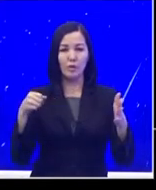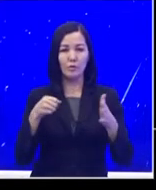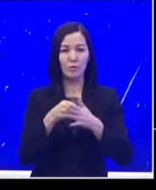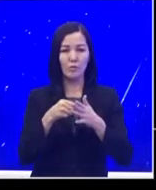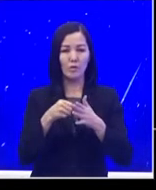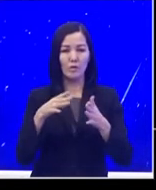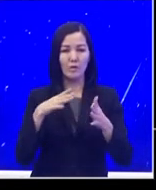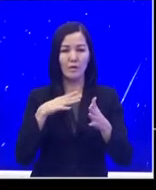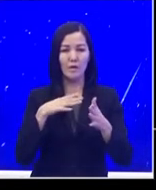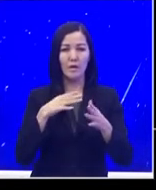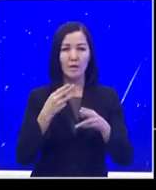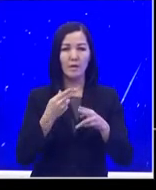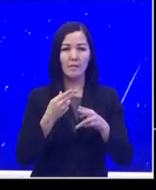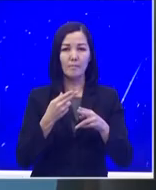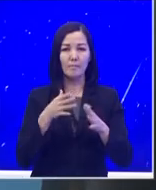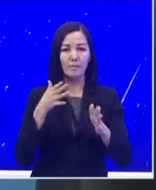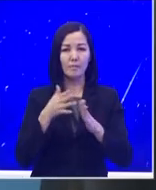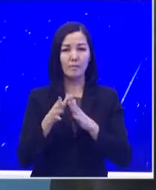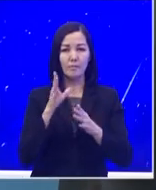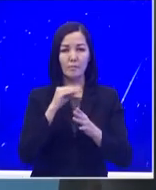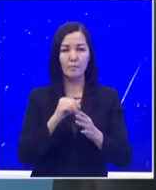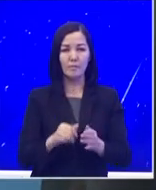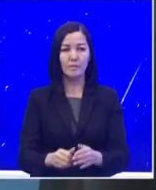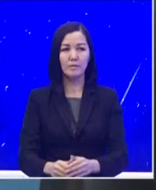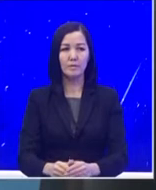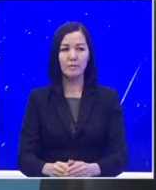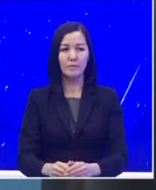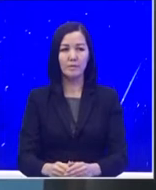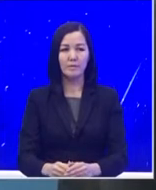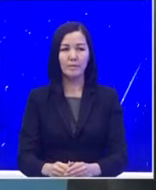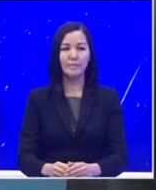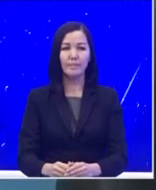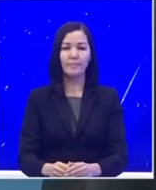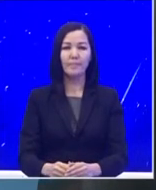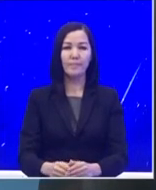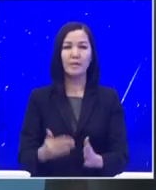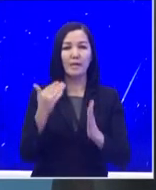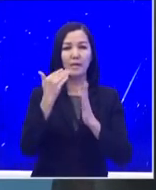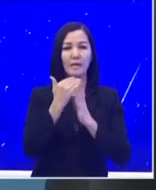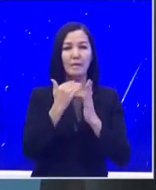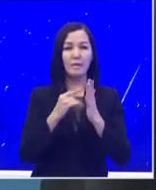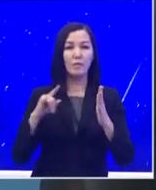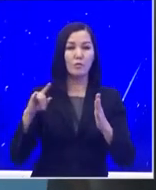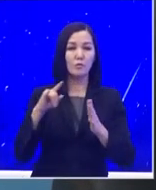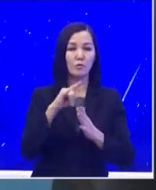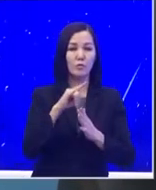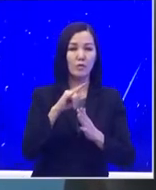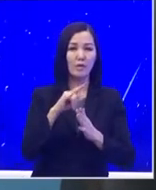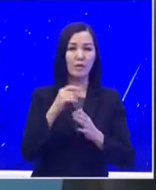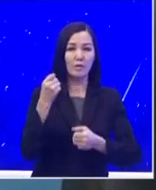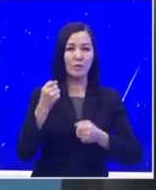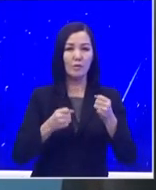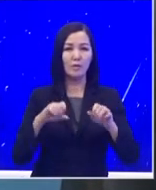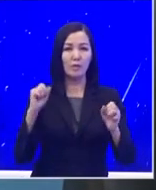Ол болмағанда шығын болмайтын бет. Режим сваливания. Кестеге сай ұшу анықталғаннан кейін экипаж